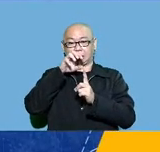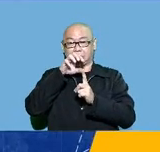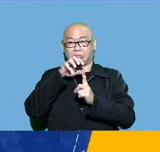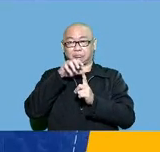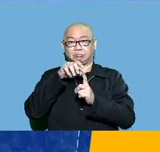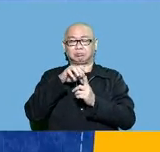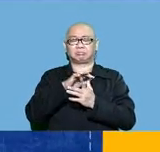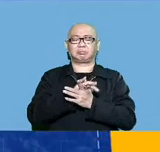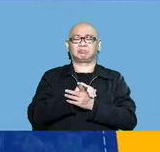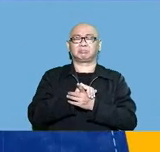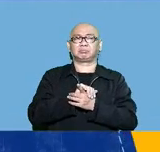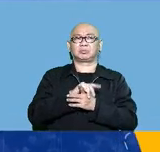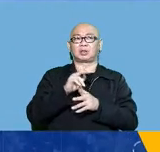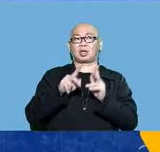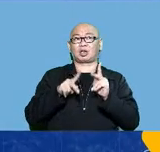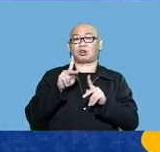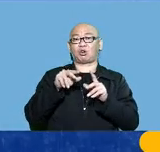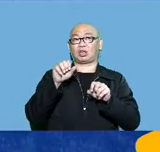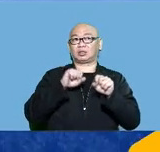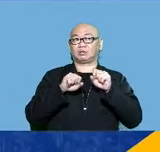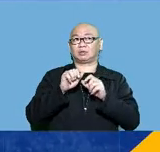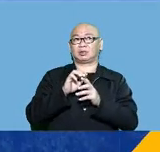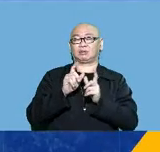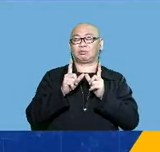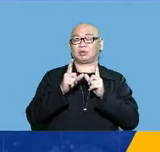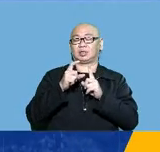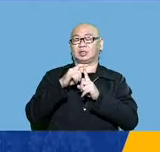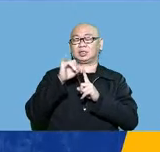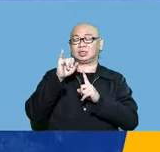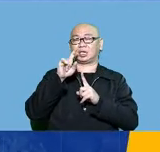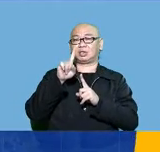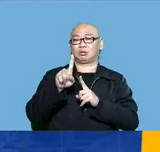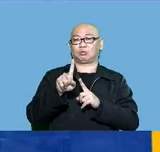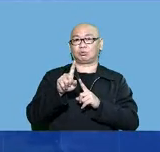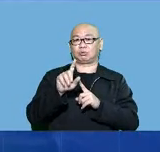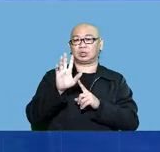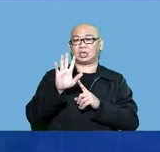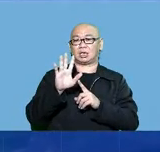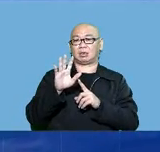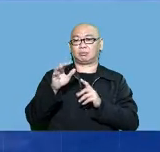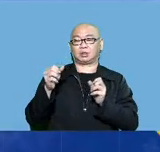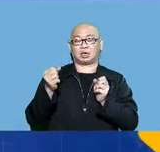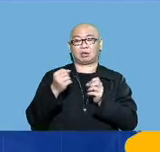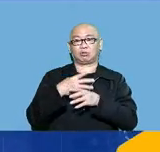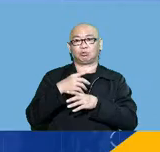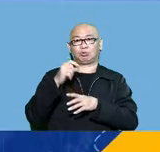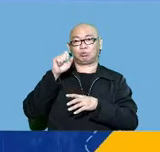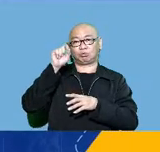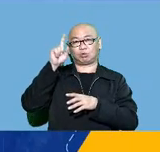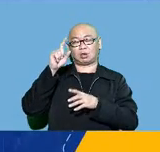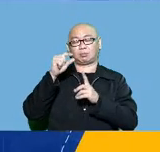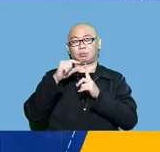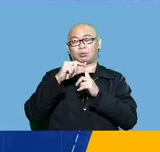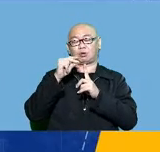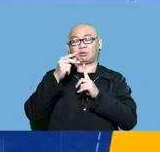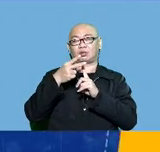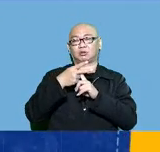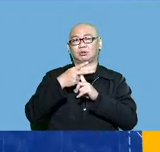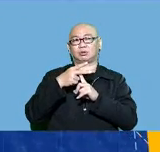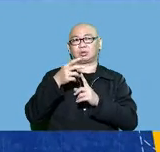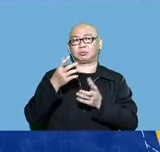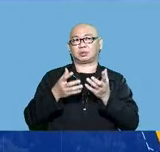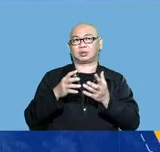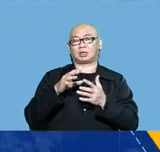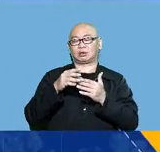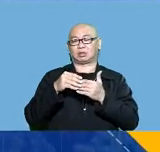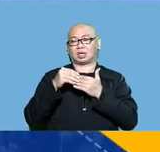Kalau apa aktivitas WD1 nanti tidak apa namanya mengganggu usulan profesor, maka dipertimbangkan WD1-nya